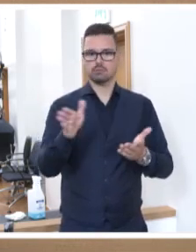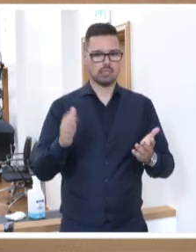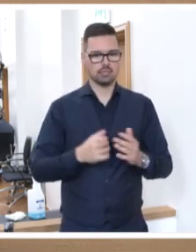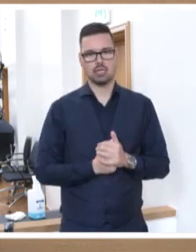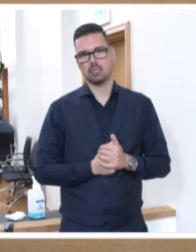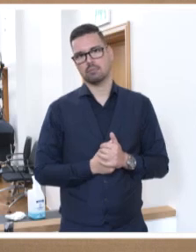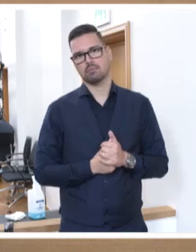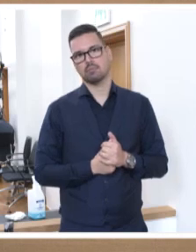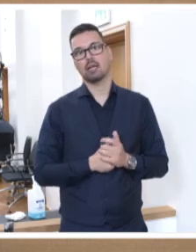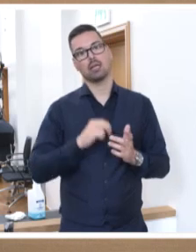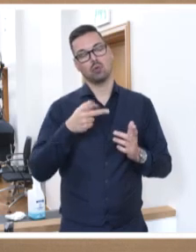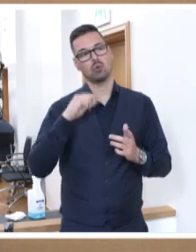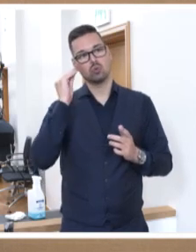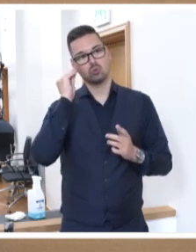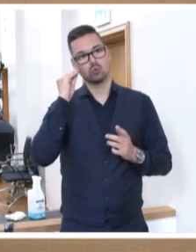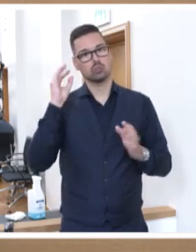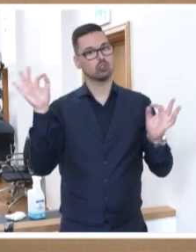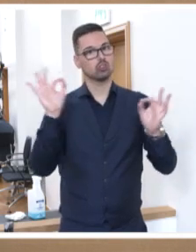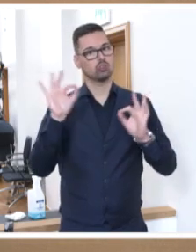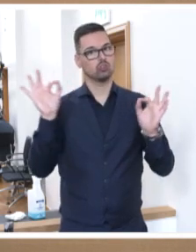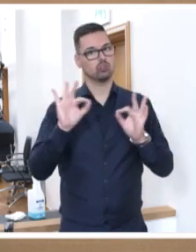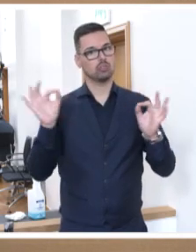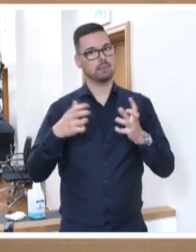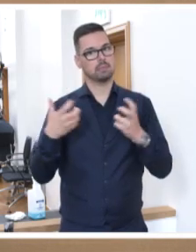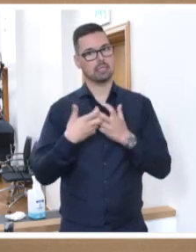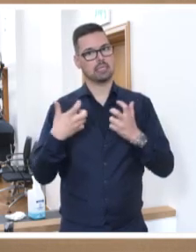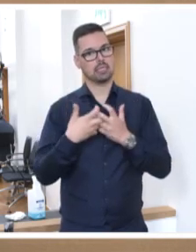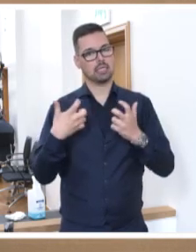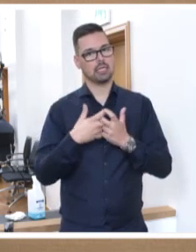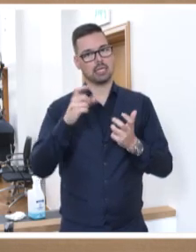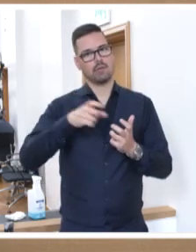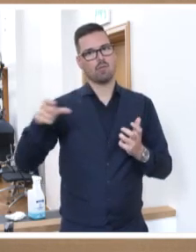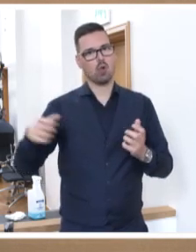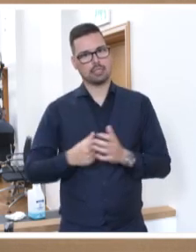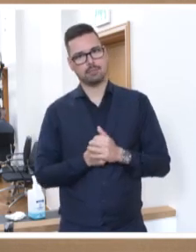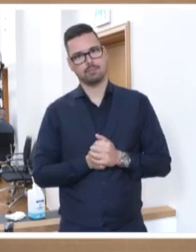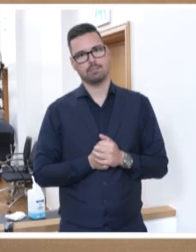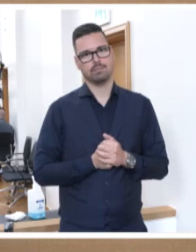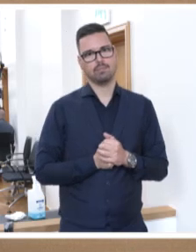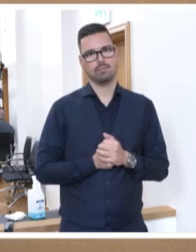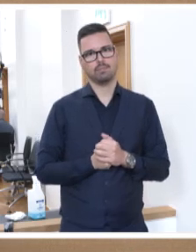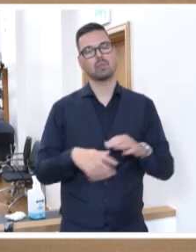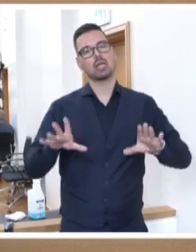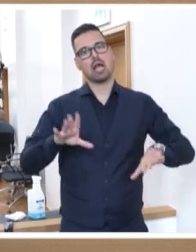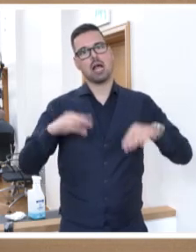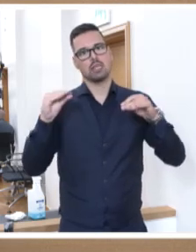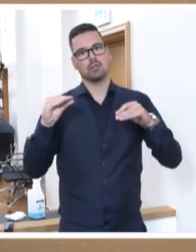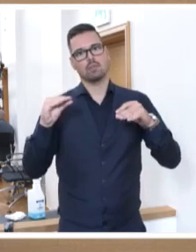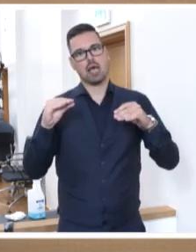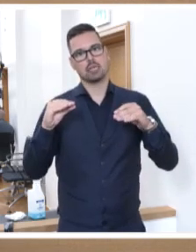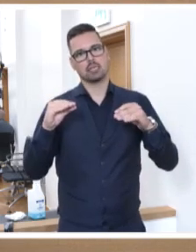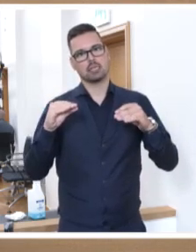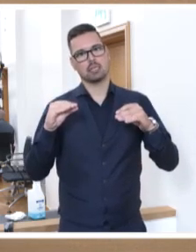im Übrigen schon ein brutaler Vernichtungskrieg gegen die Bevölkerung. Es war der Beginn